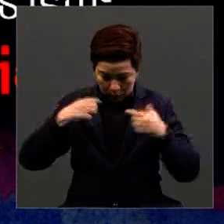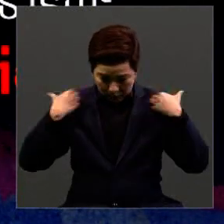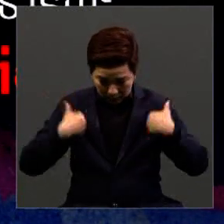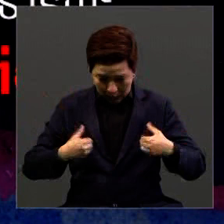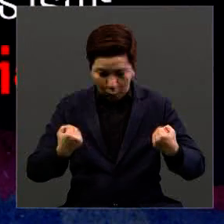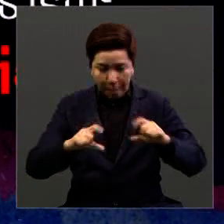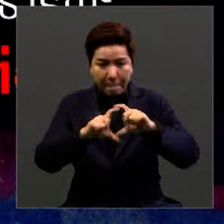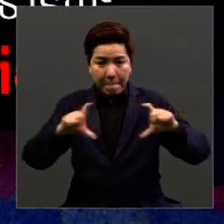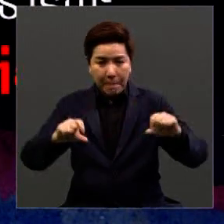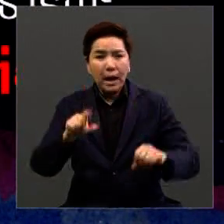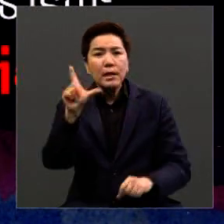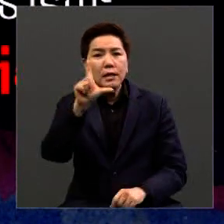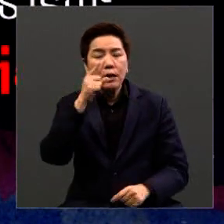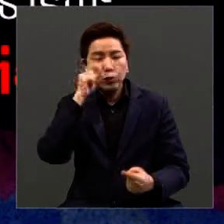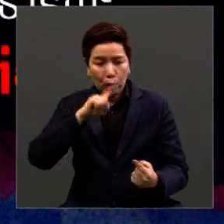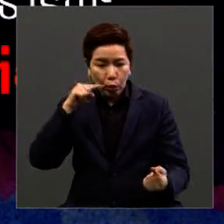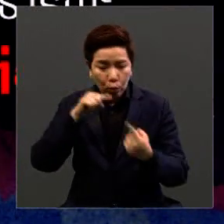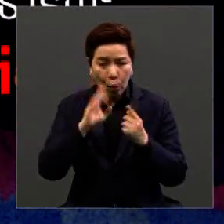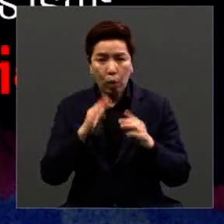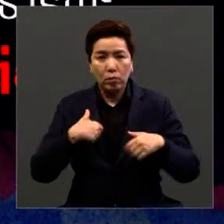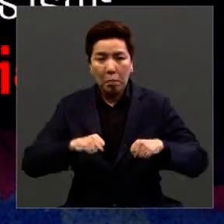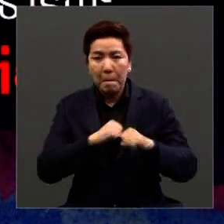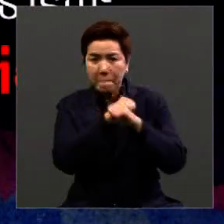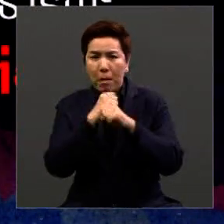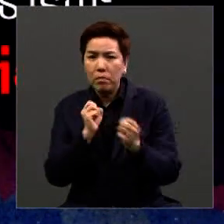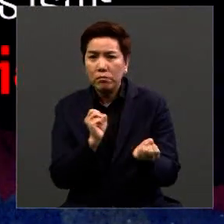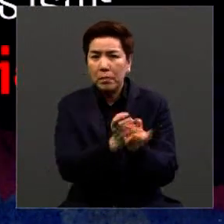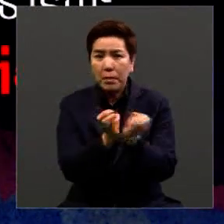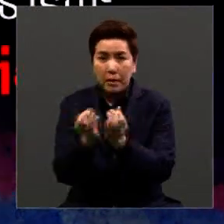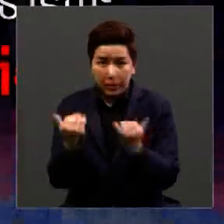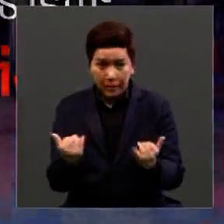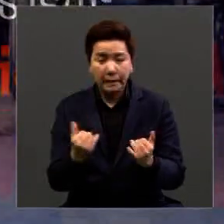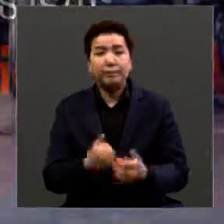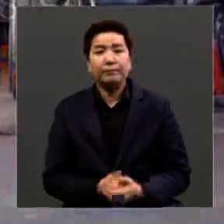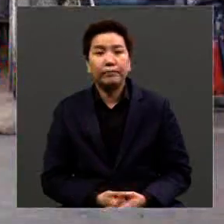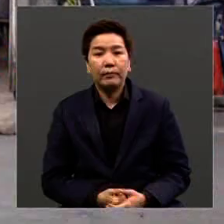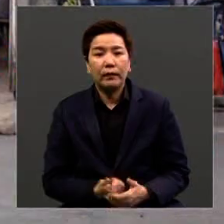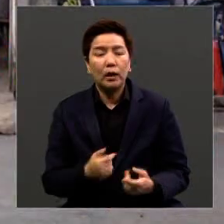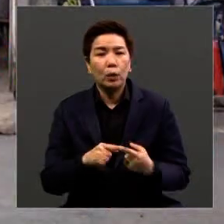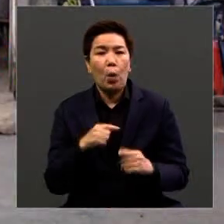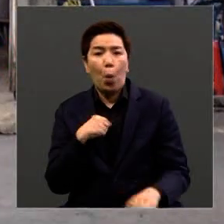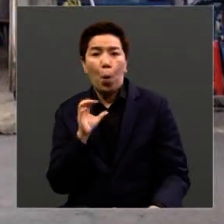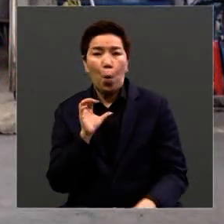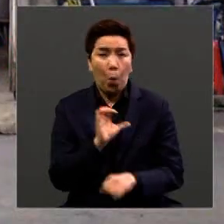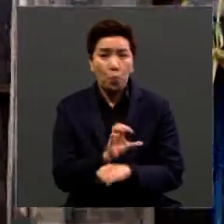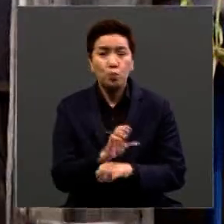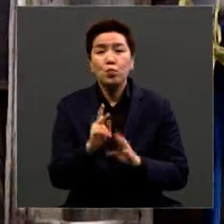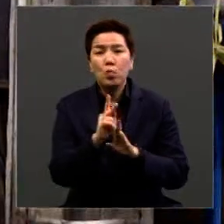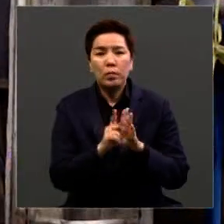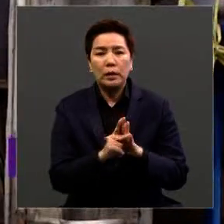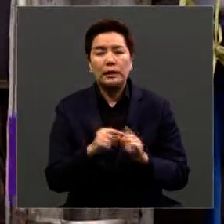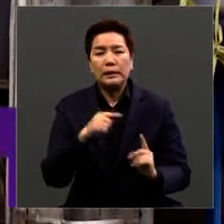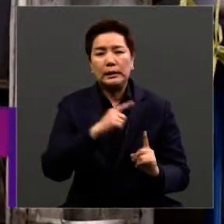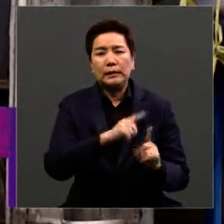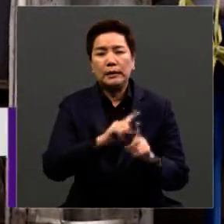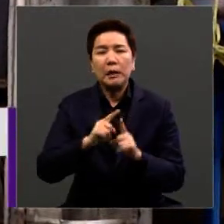เพื่อควบคุมคุณภาพผู้ขับขี่และป้องกันเหตุอาชญากรรมเมื่อถูกควบคุมด้วยกฎหมายหลายพื้น